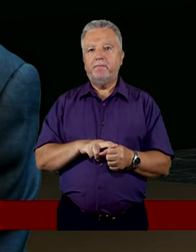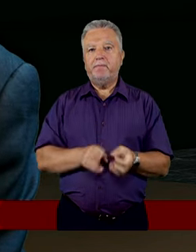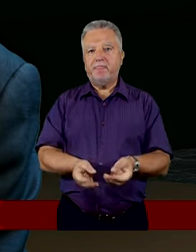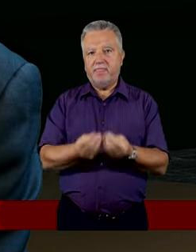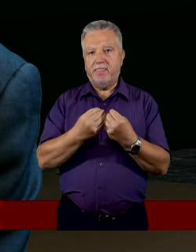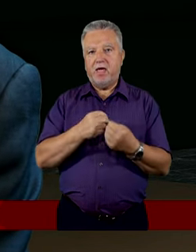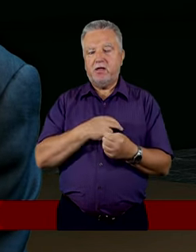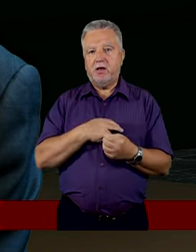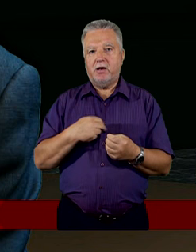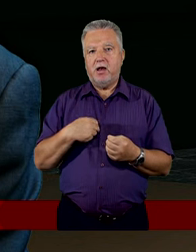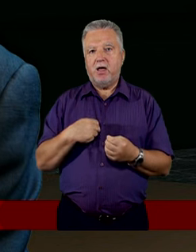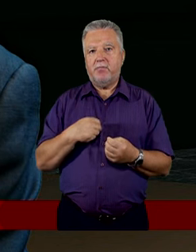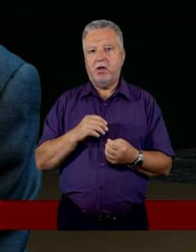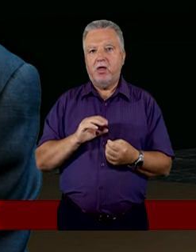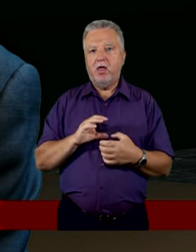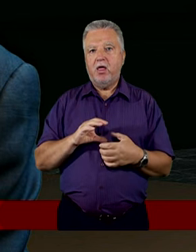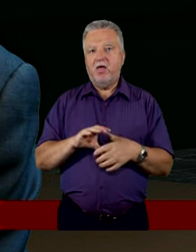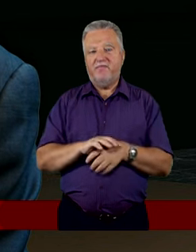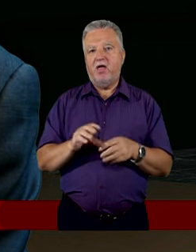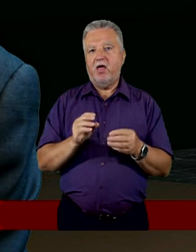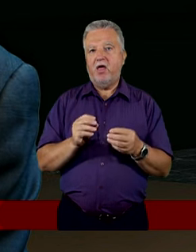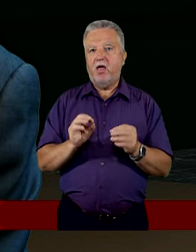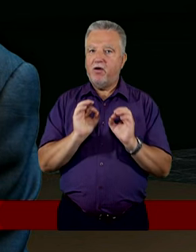który daje nam we właściwym czasie